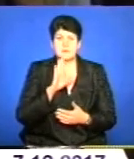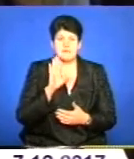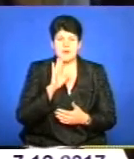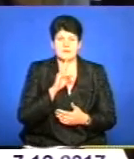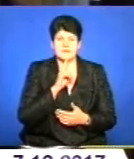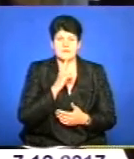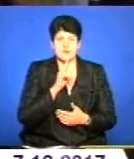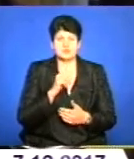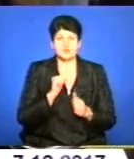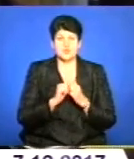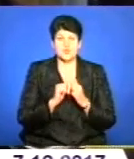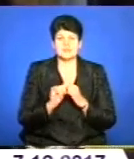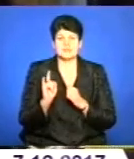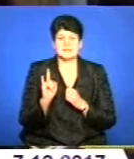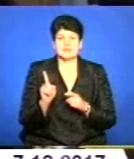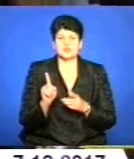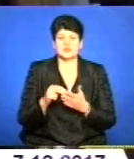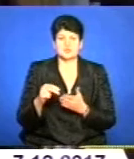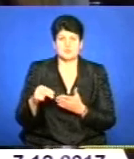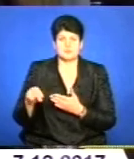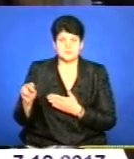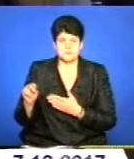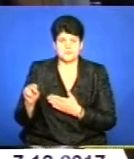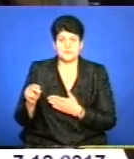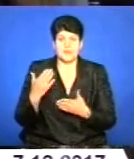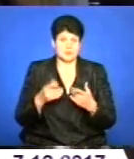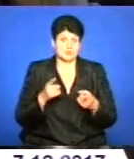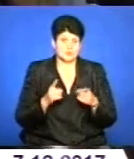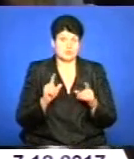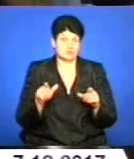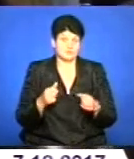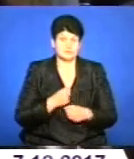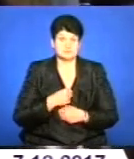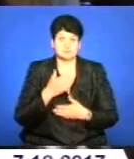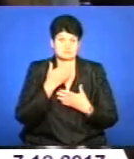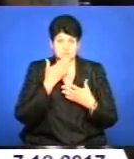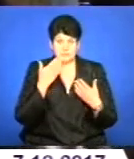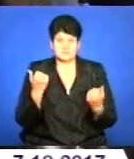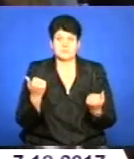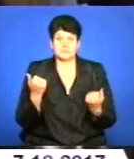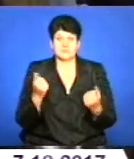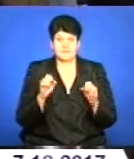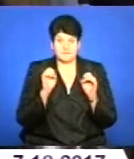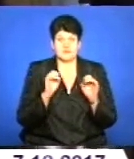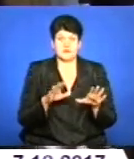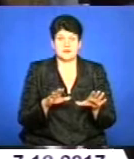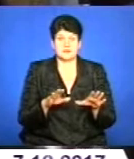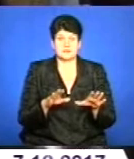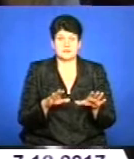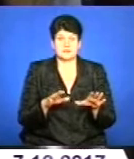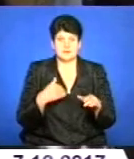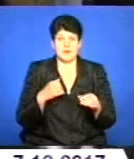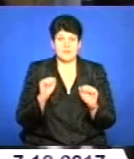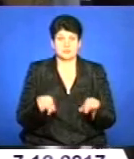важко кожній дитині щось придбати. А якщо дійсно людям не шкода, ну, віддати, так само я